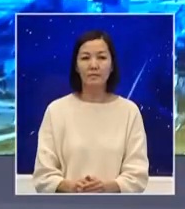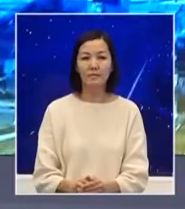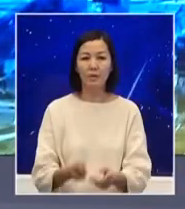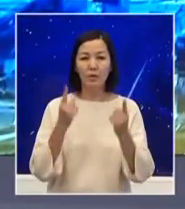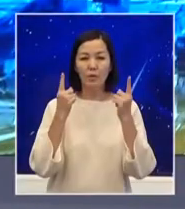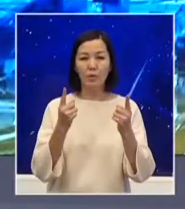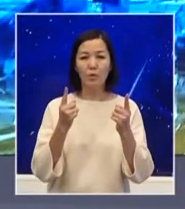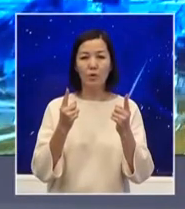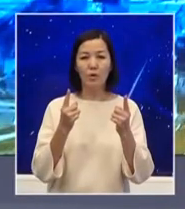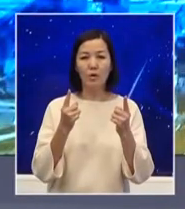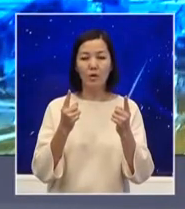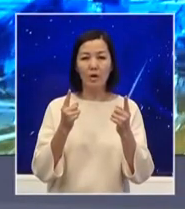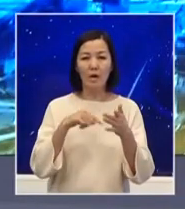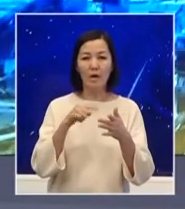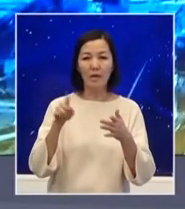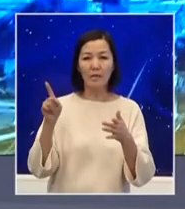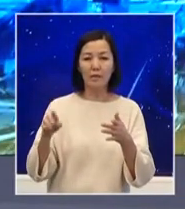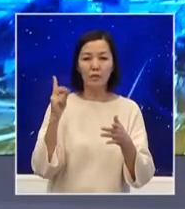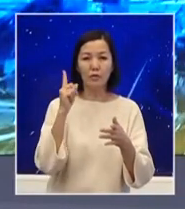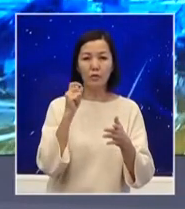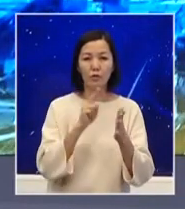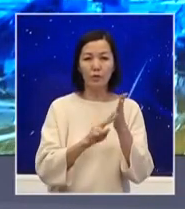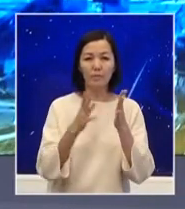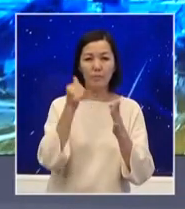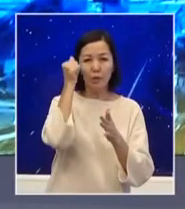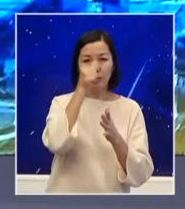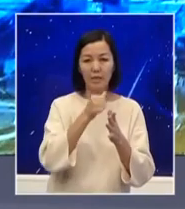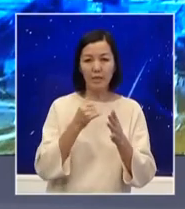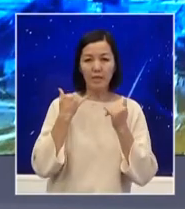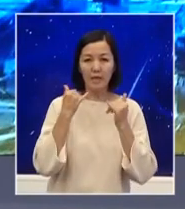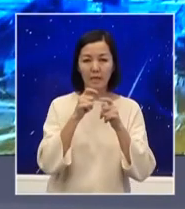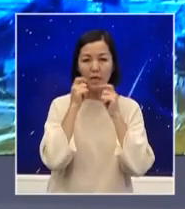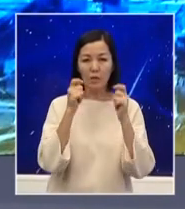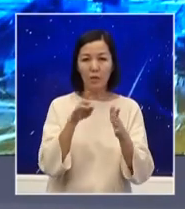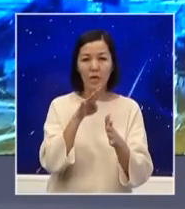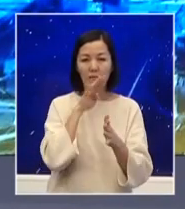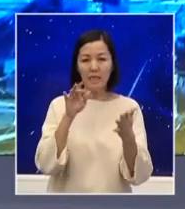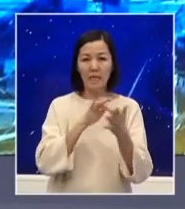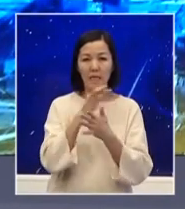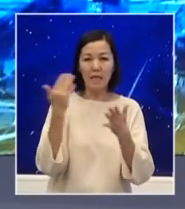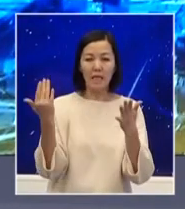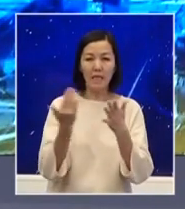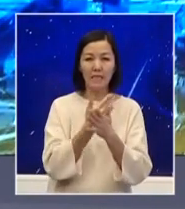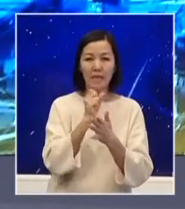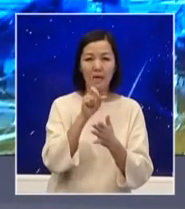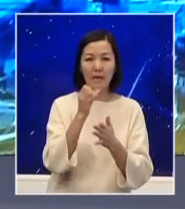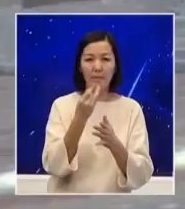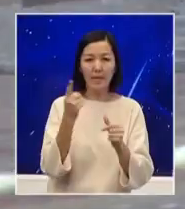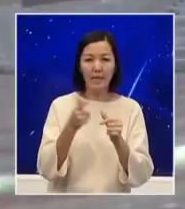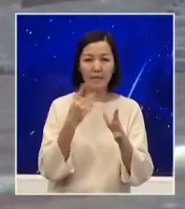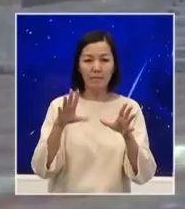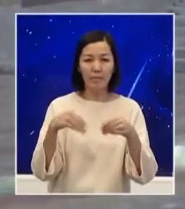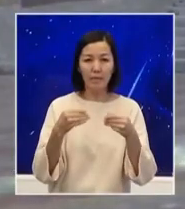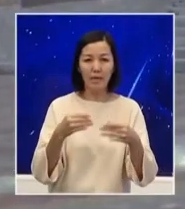Ұлы ақынның 175 жылдығына тарту, Текеліде жаңа амфитеатр ашылды. Абай есімі берілді. Ашық аспан астындағы мәдени